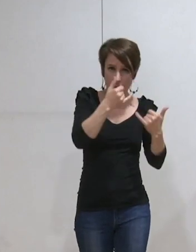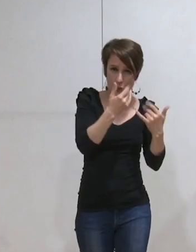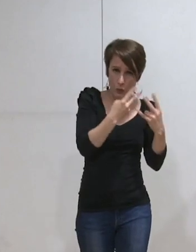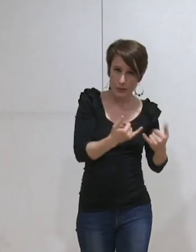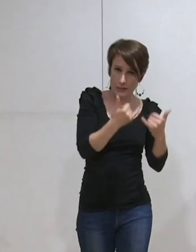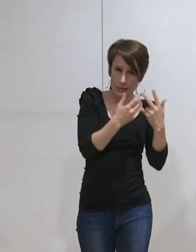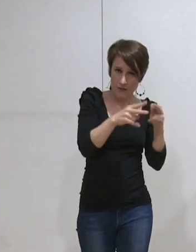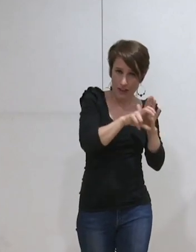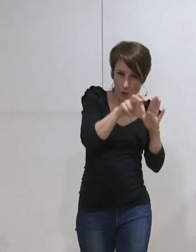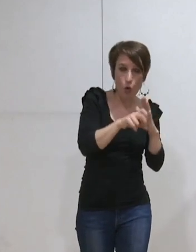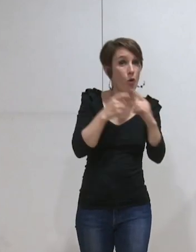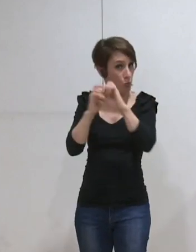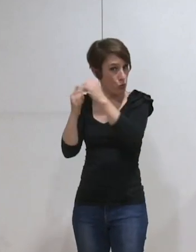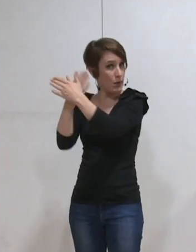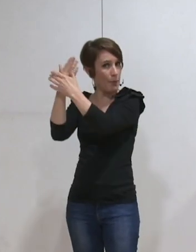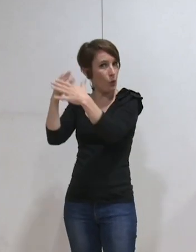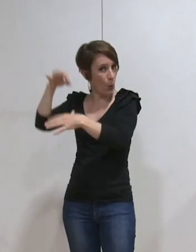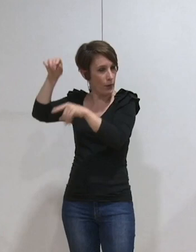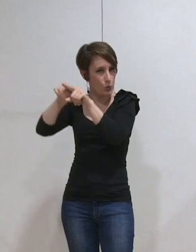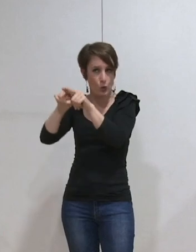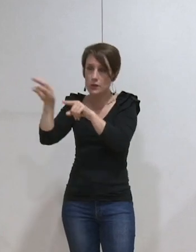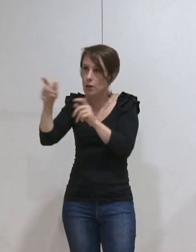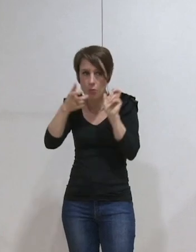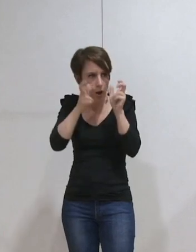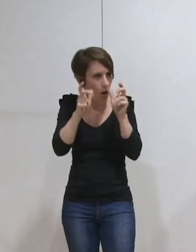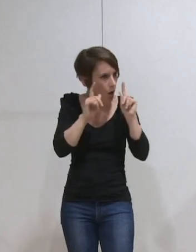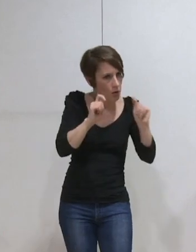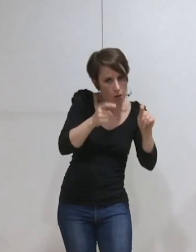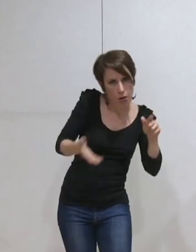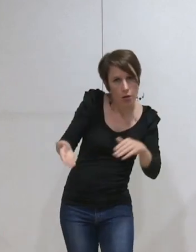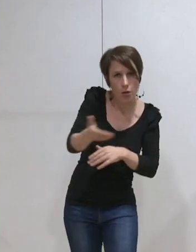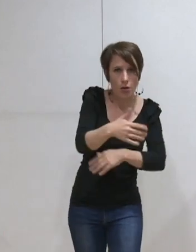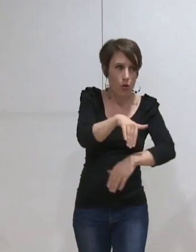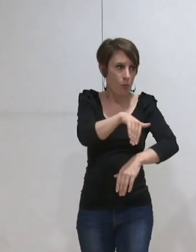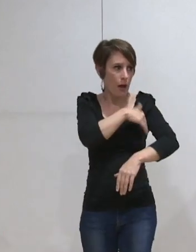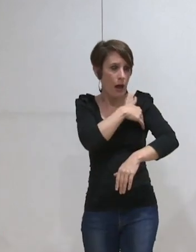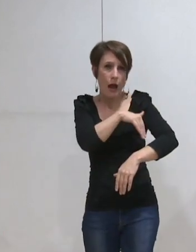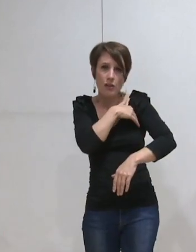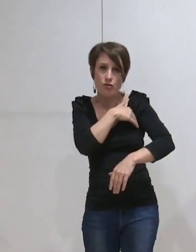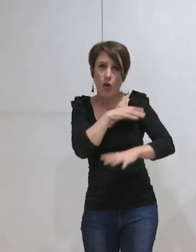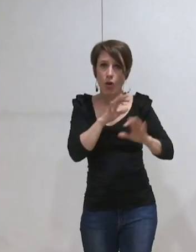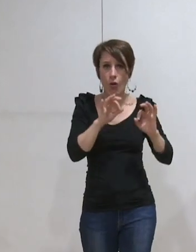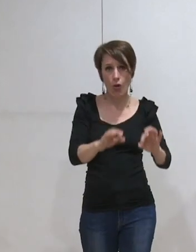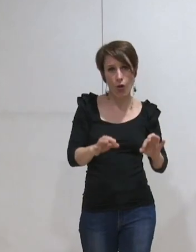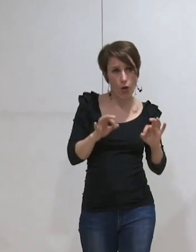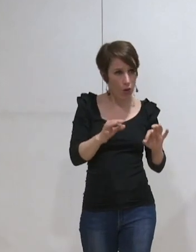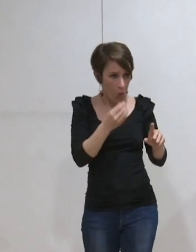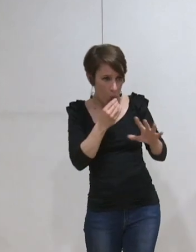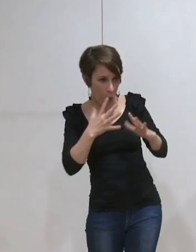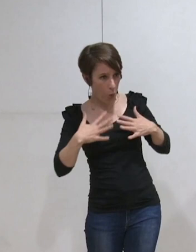de veiller au bien-être de l'ensemble des agents de nos collectivités que ce soit la ville de Grenoble et la